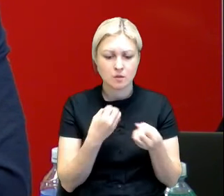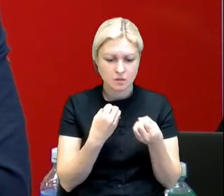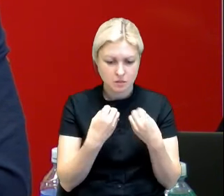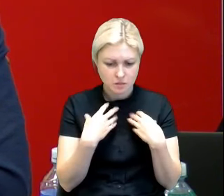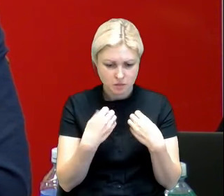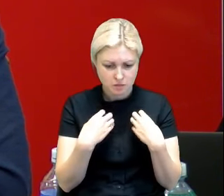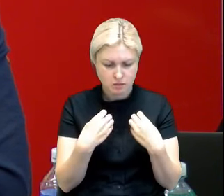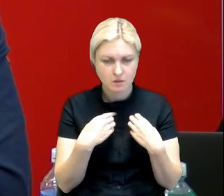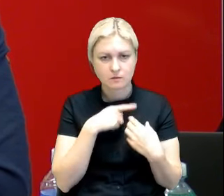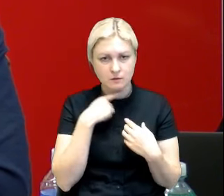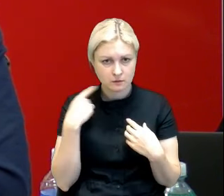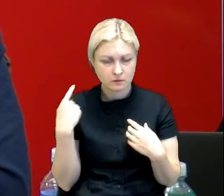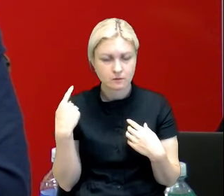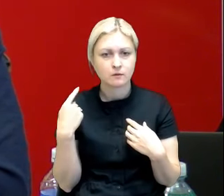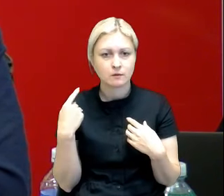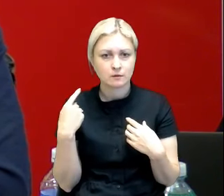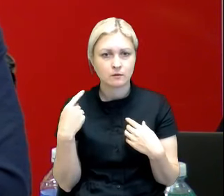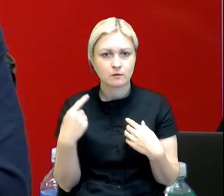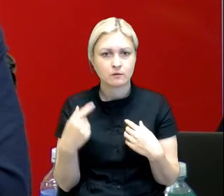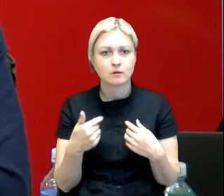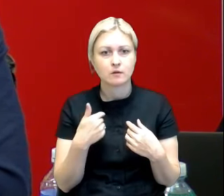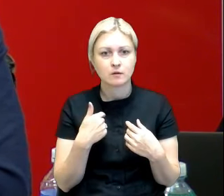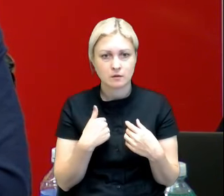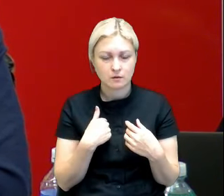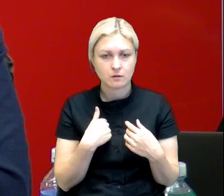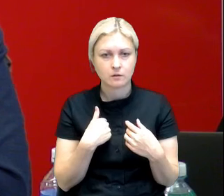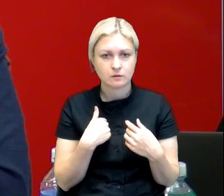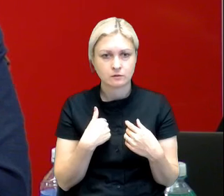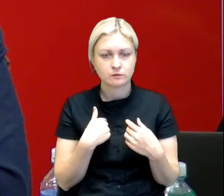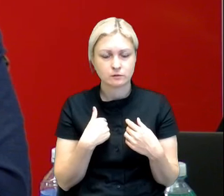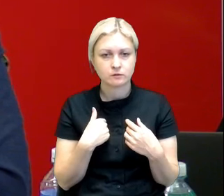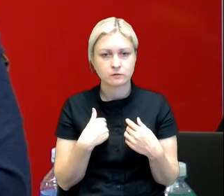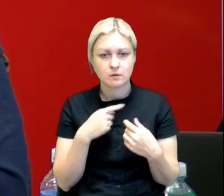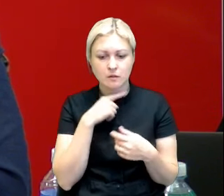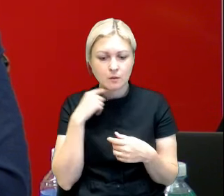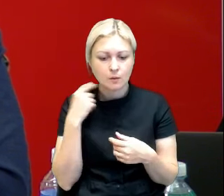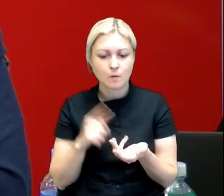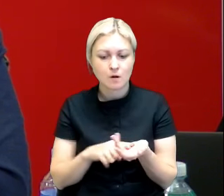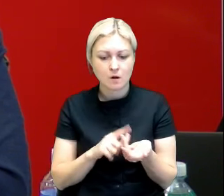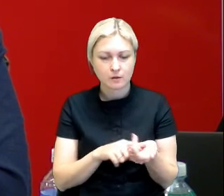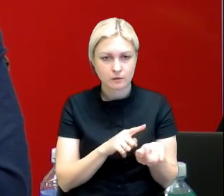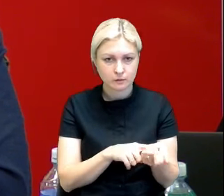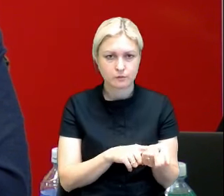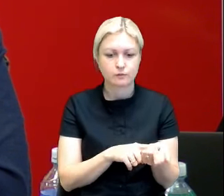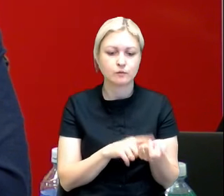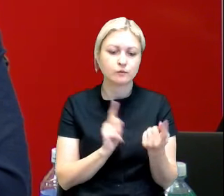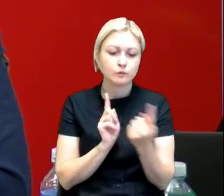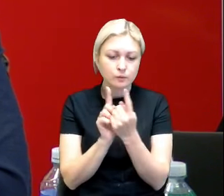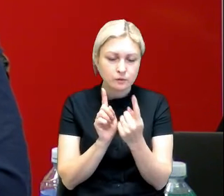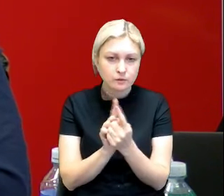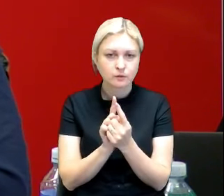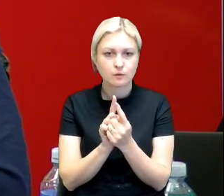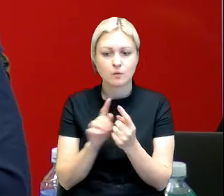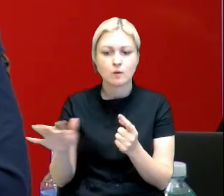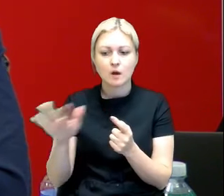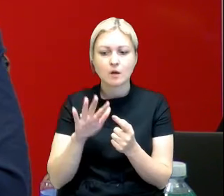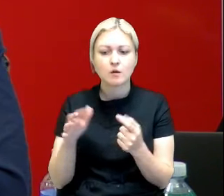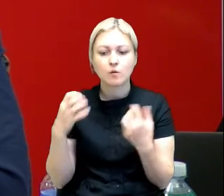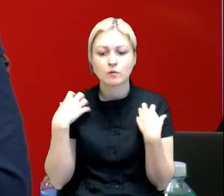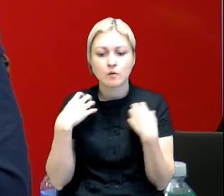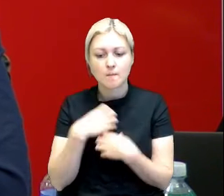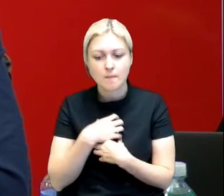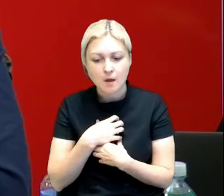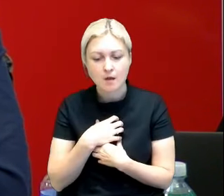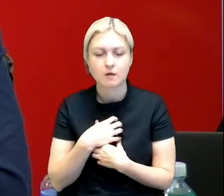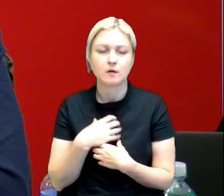a tai aš ne kartą sakiau kalbantis ir kviečiant į susitikimus ir su regiono merais su